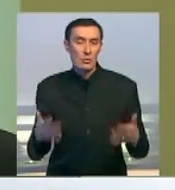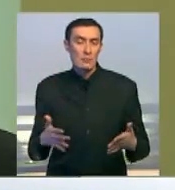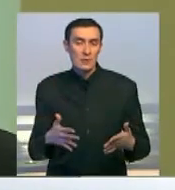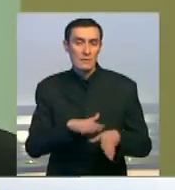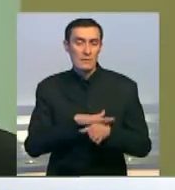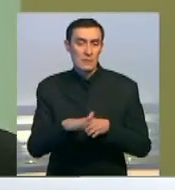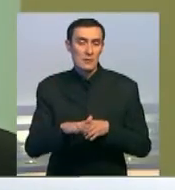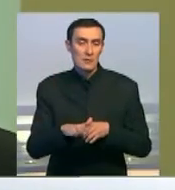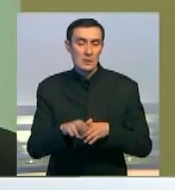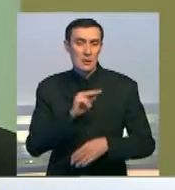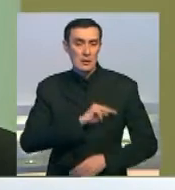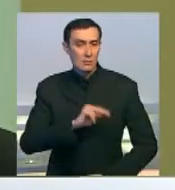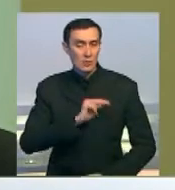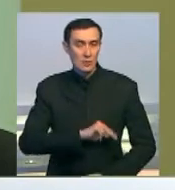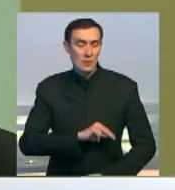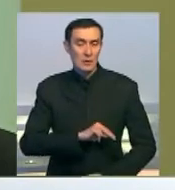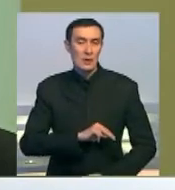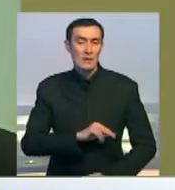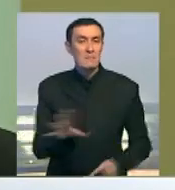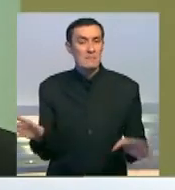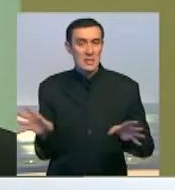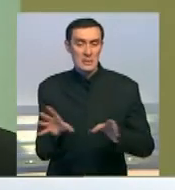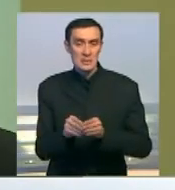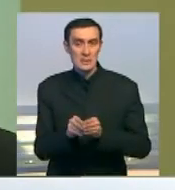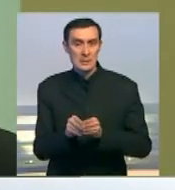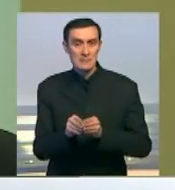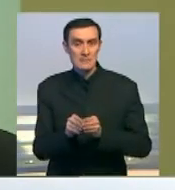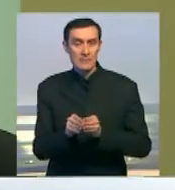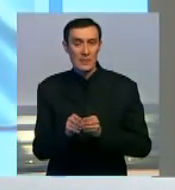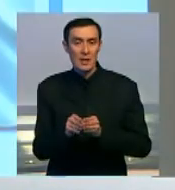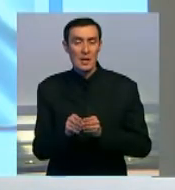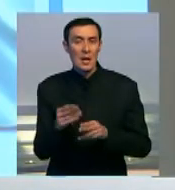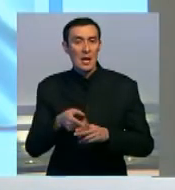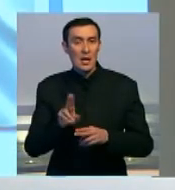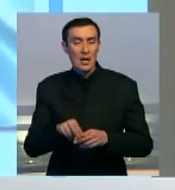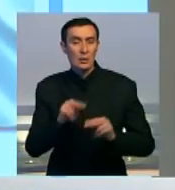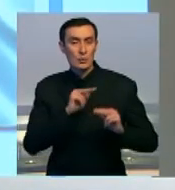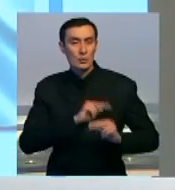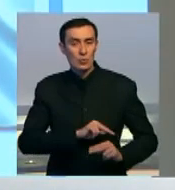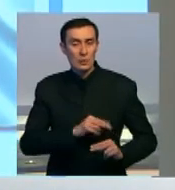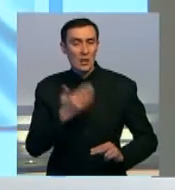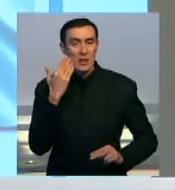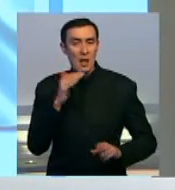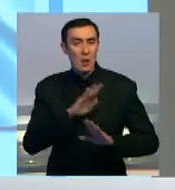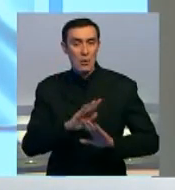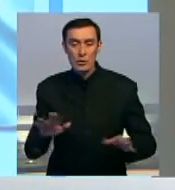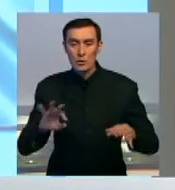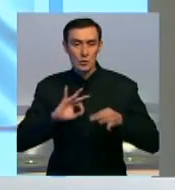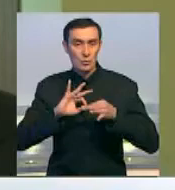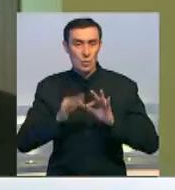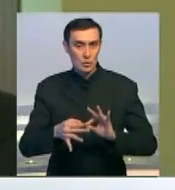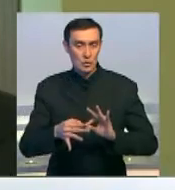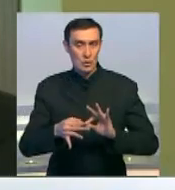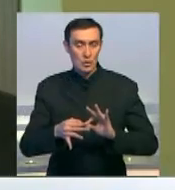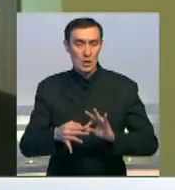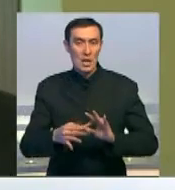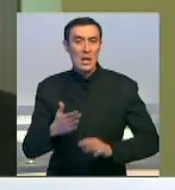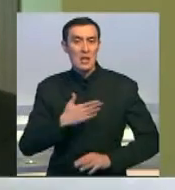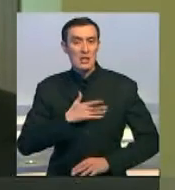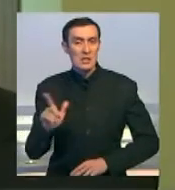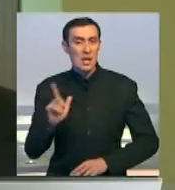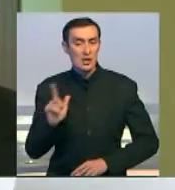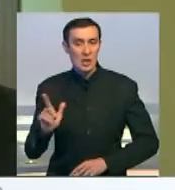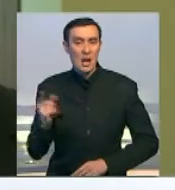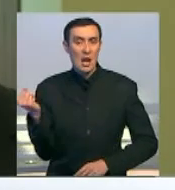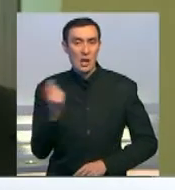огромный путь вместе. Путь нелегкий, сложный. У нас экономики как будто